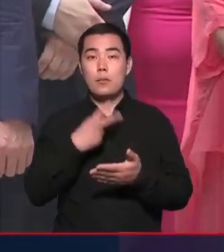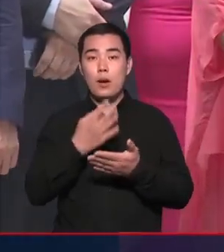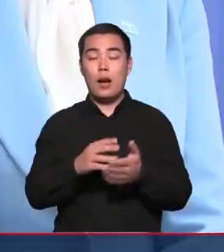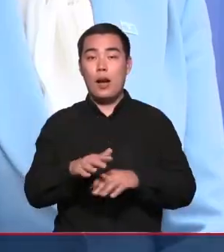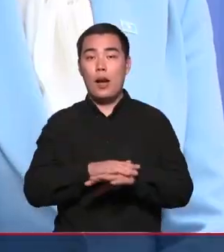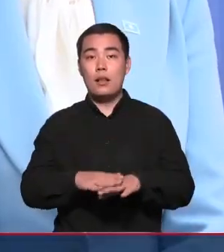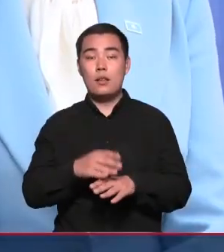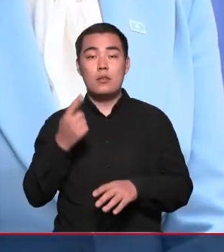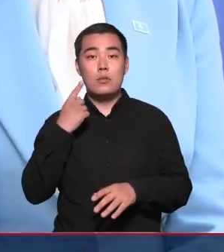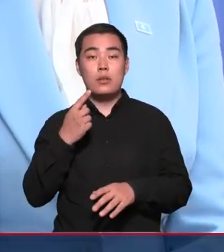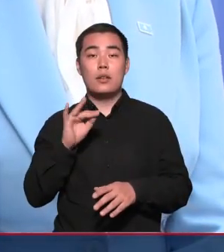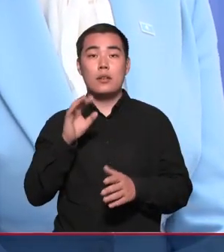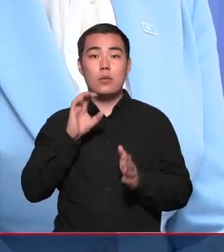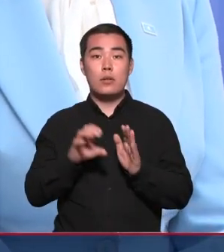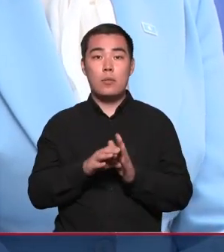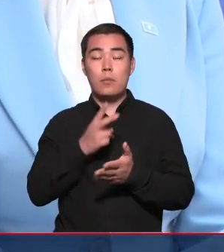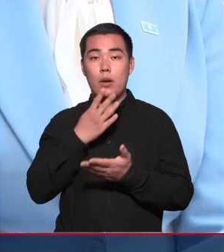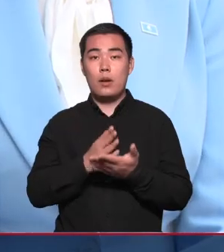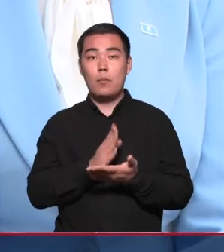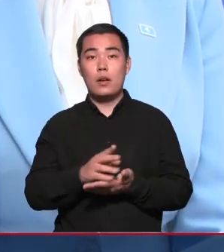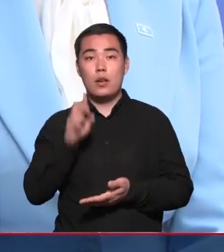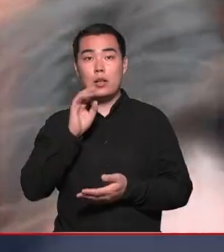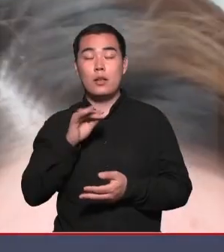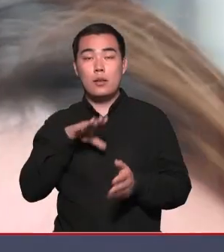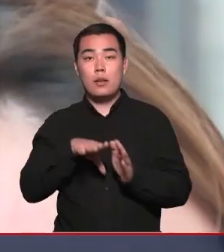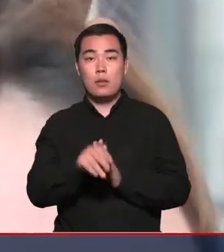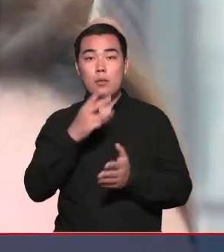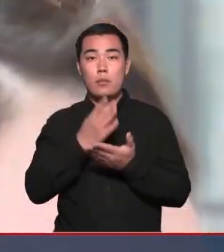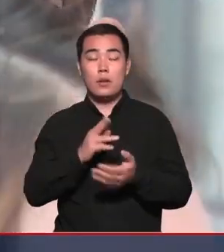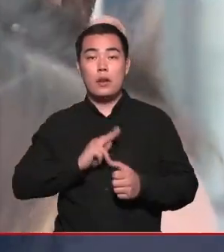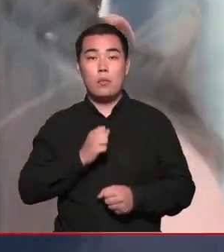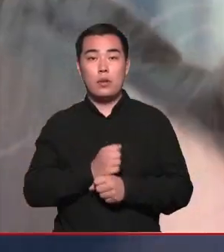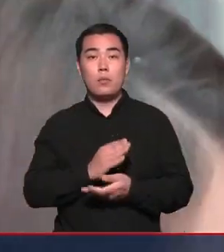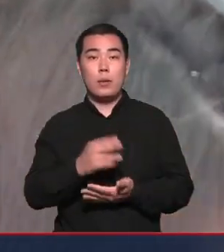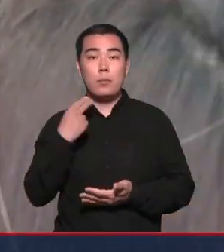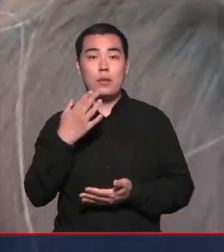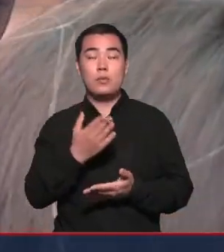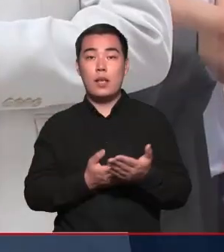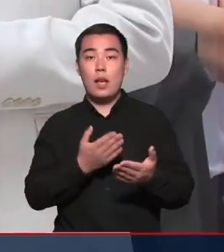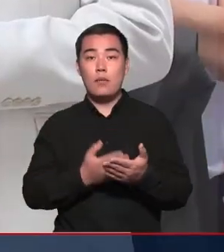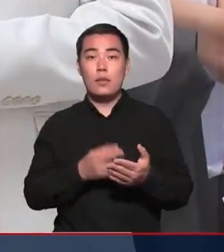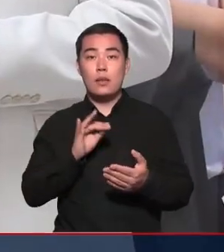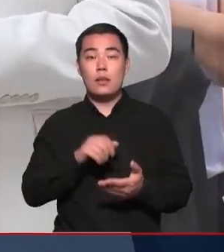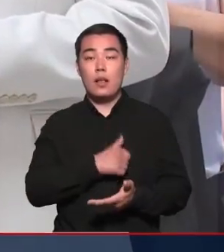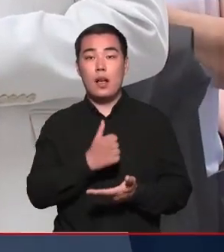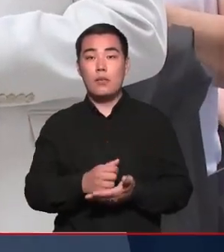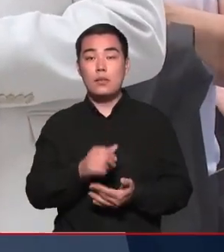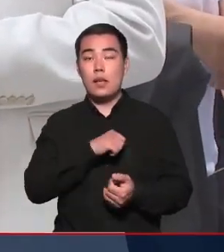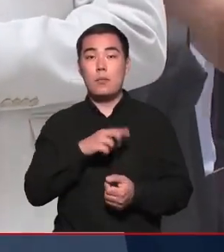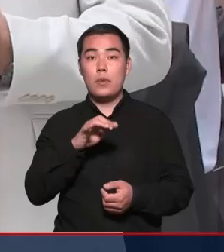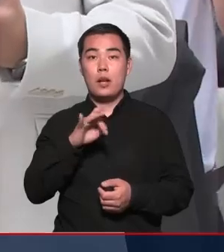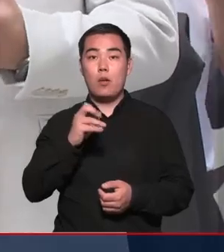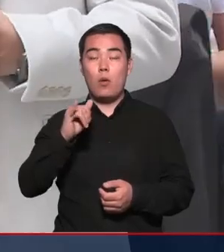көзі, құлағы, хәм тілі болып қала береді. Билік пен бұқара арасындағы дәнекер. Осы ретте президенттің кеңесшісі әрі баспасөз хатшысы Берік